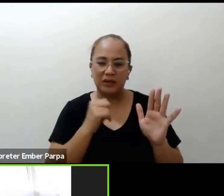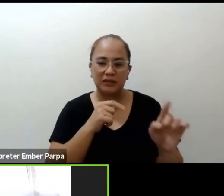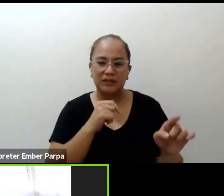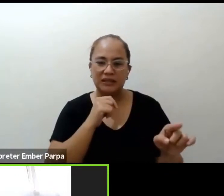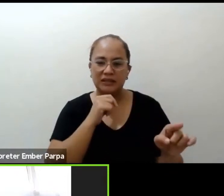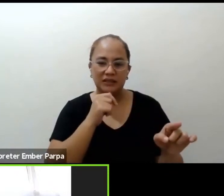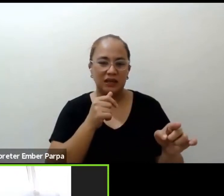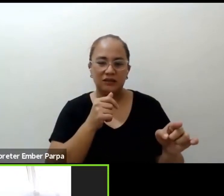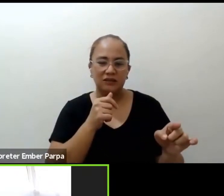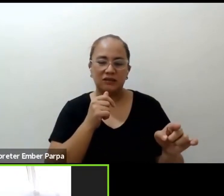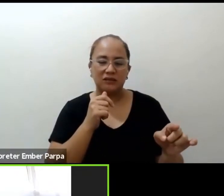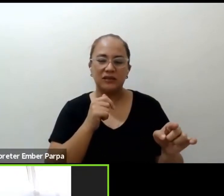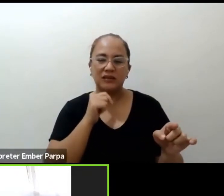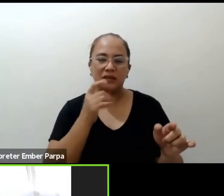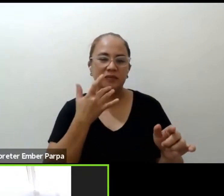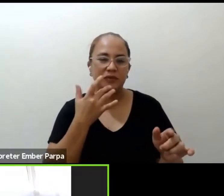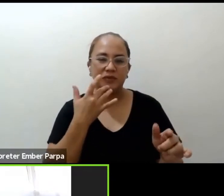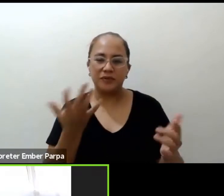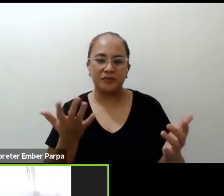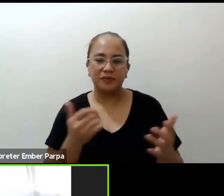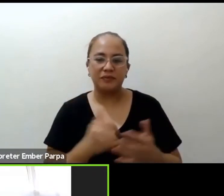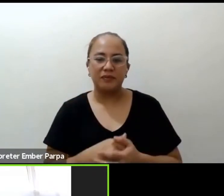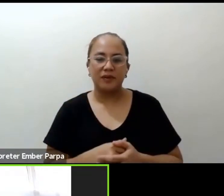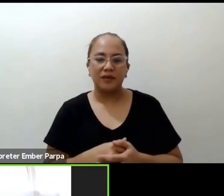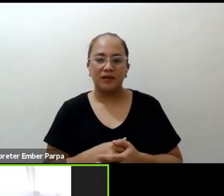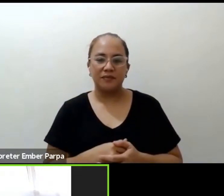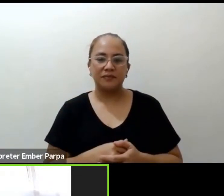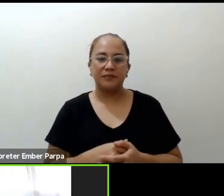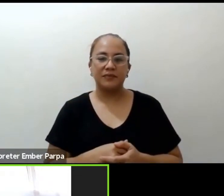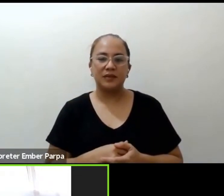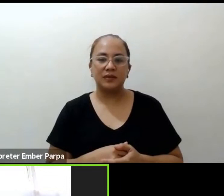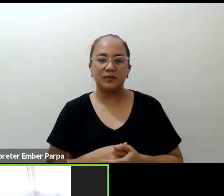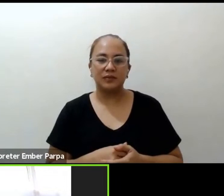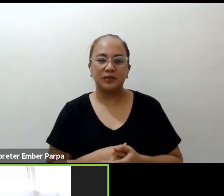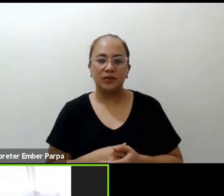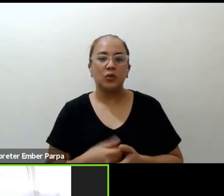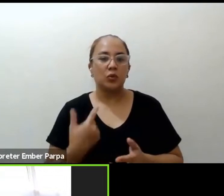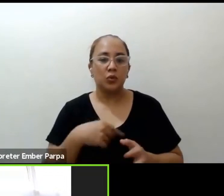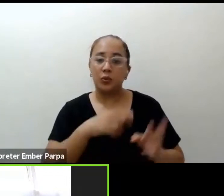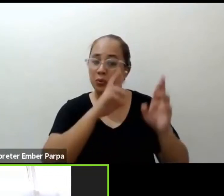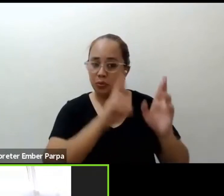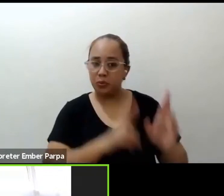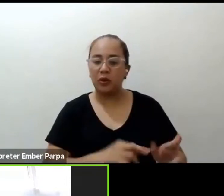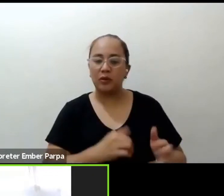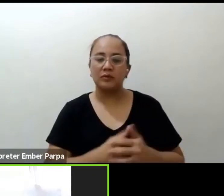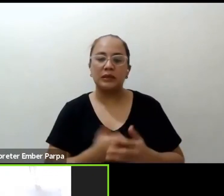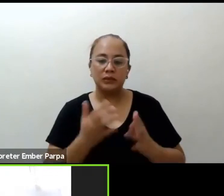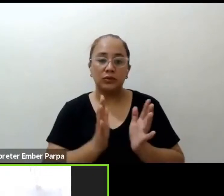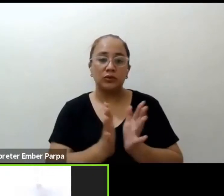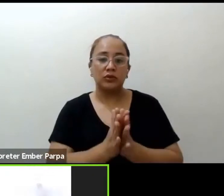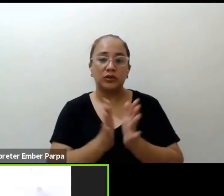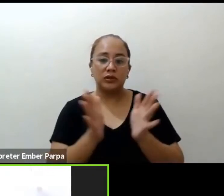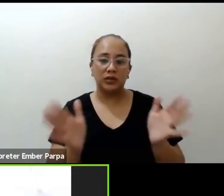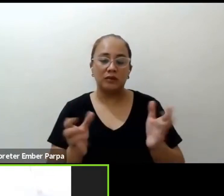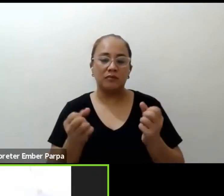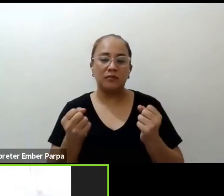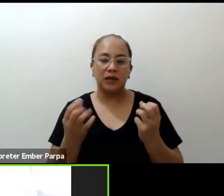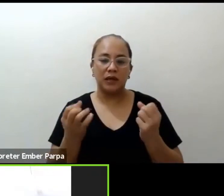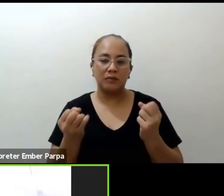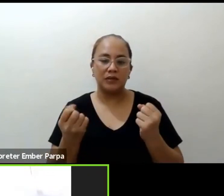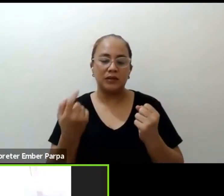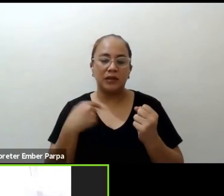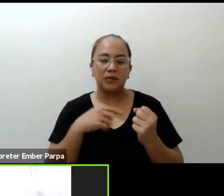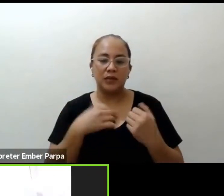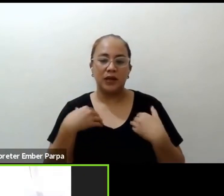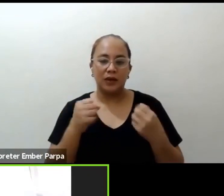ito prefer. Kaya po atin pong nire-respeto yun. Pero in general po, marami na po sa ating mga